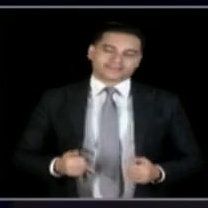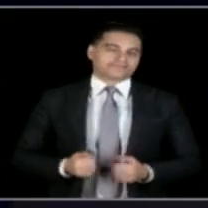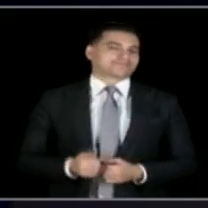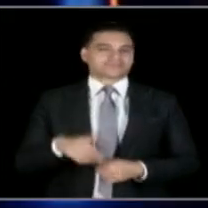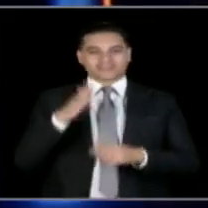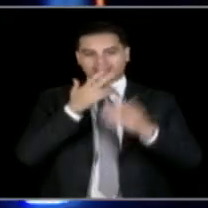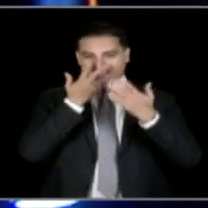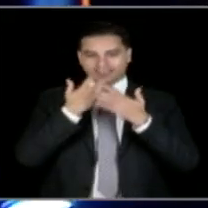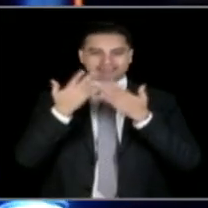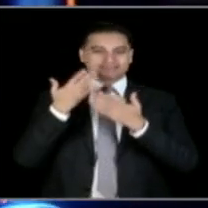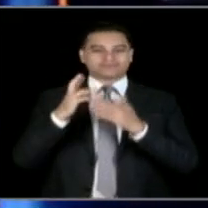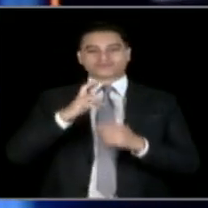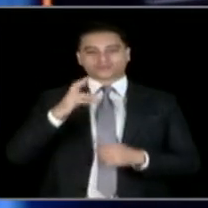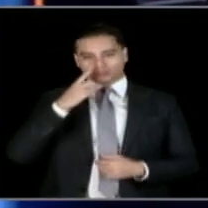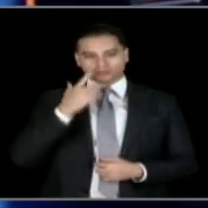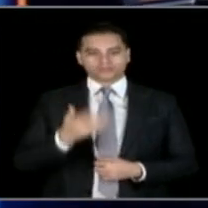التاريخ والسؤال.